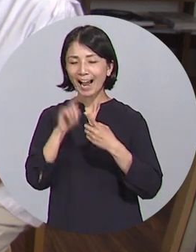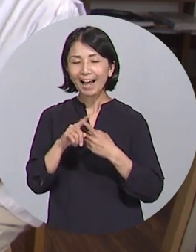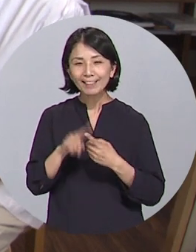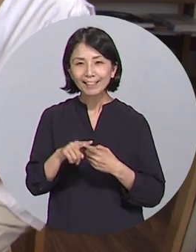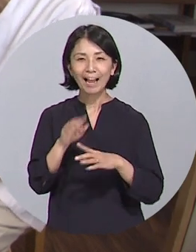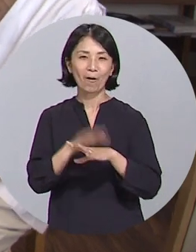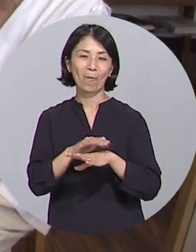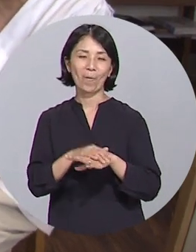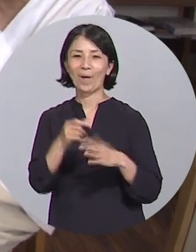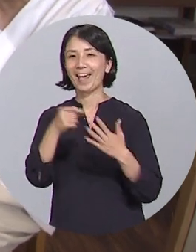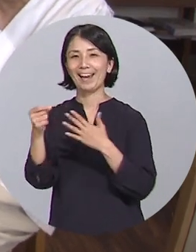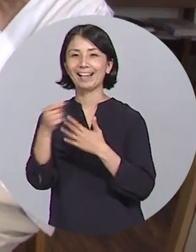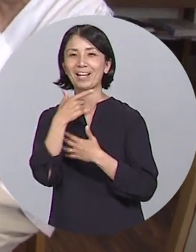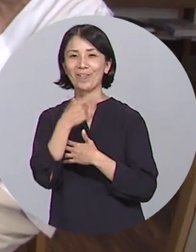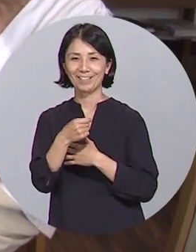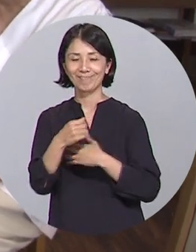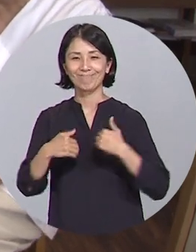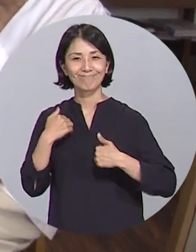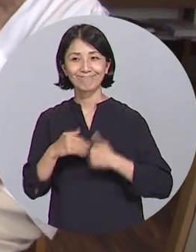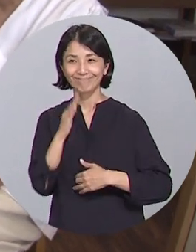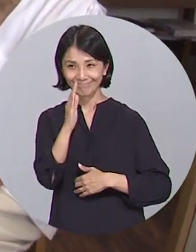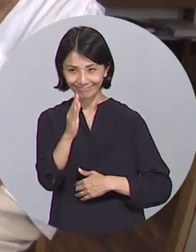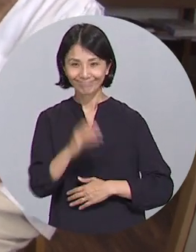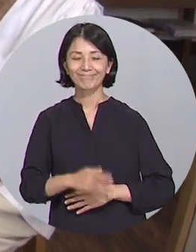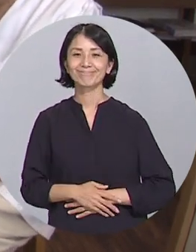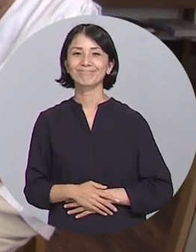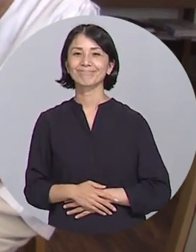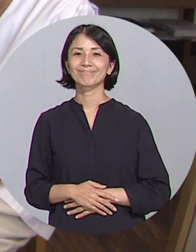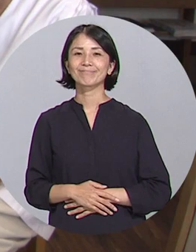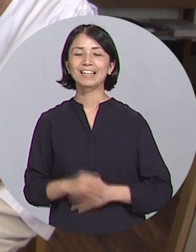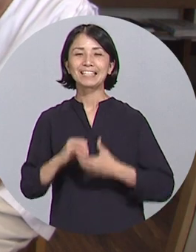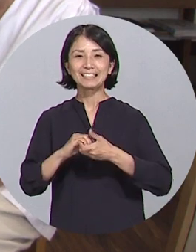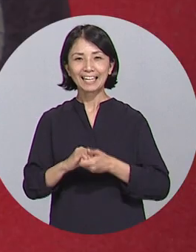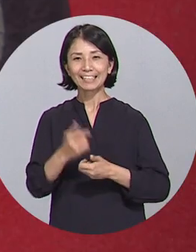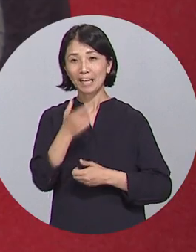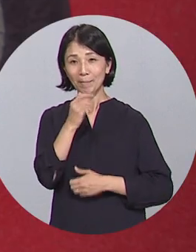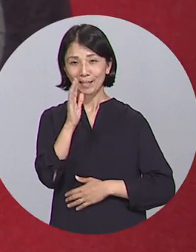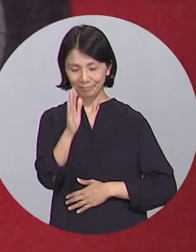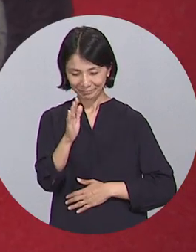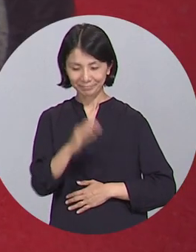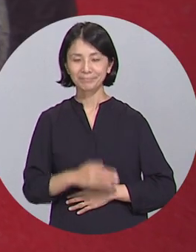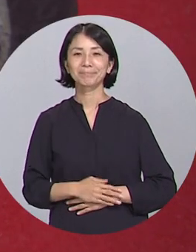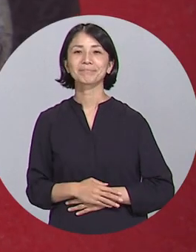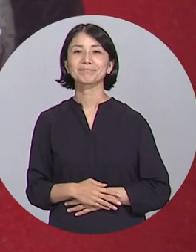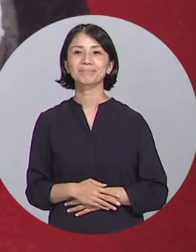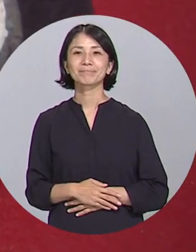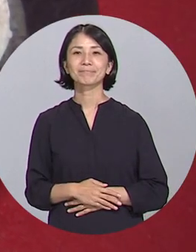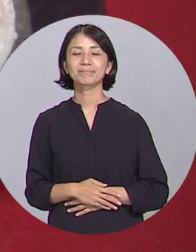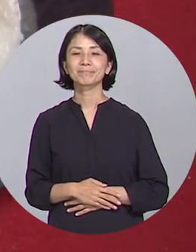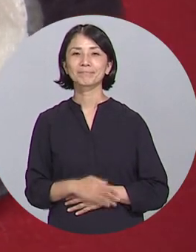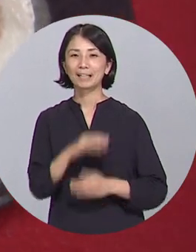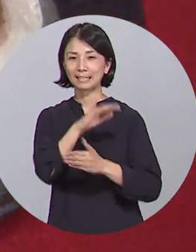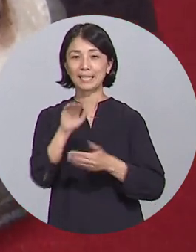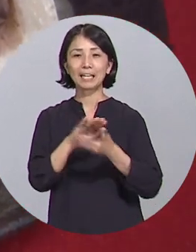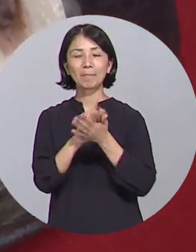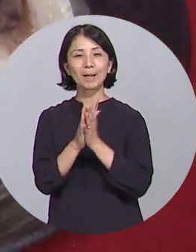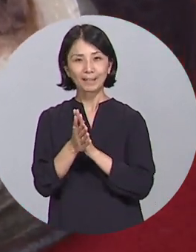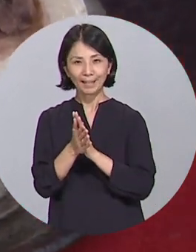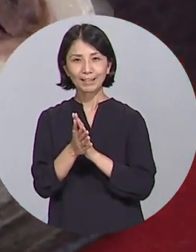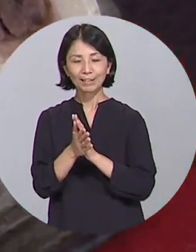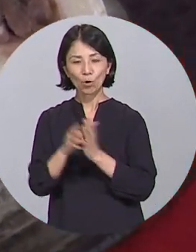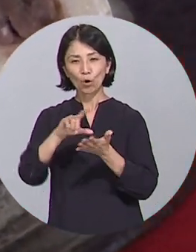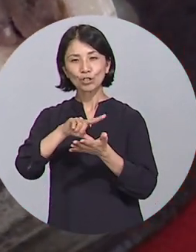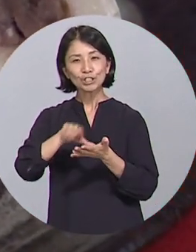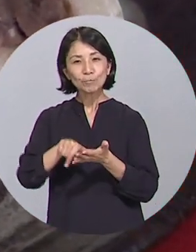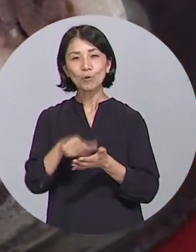方で、 そうですね、 はい、楽しんでください、 はいはい、ぜひ皆さんもお召し上がりください。 埼玉県の知る人ぞ知る